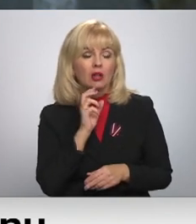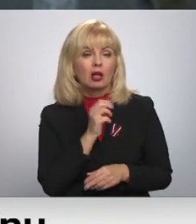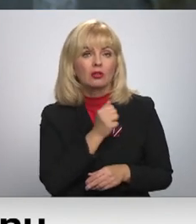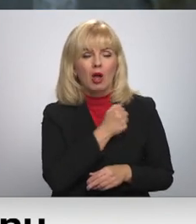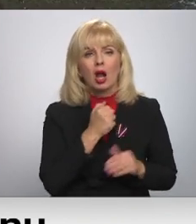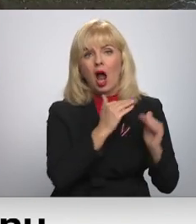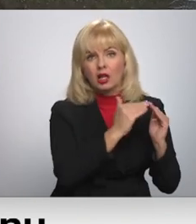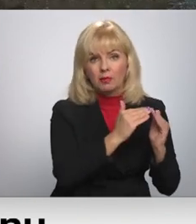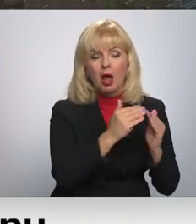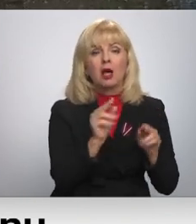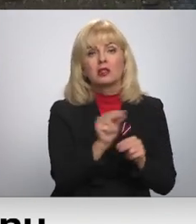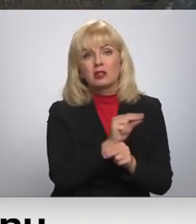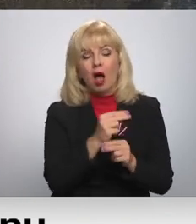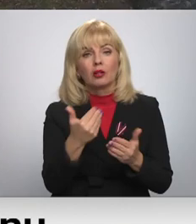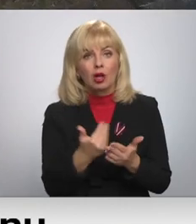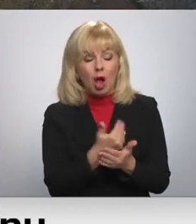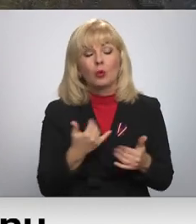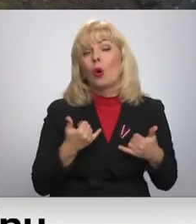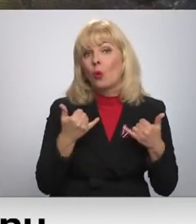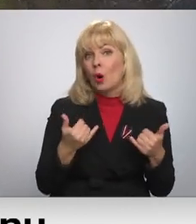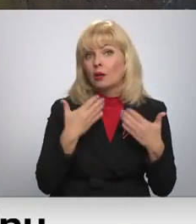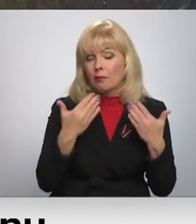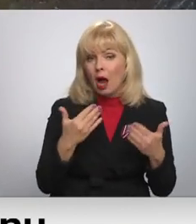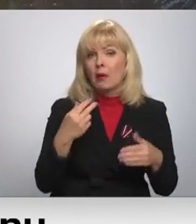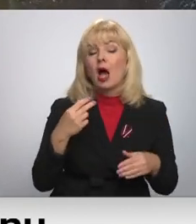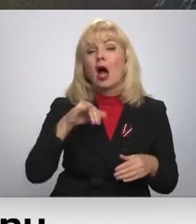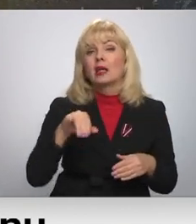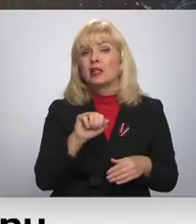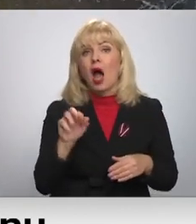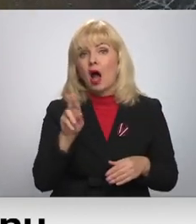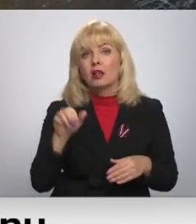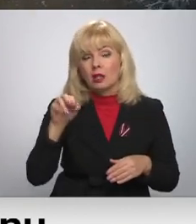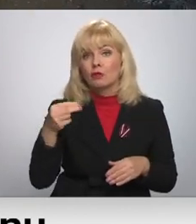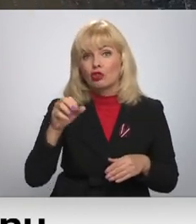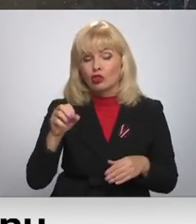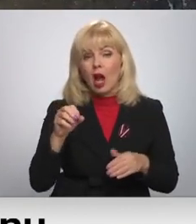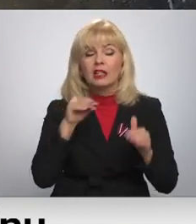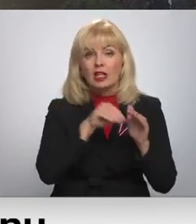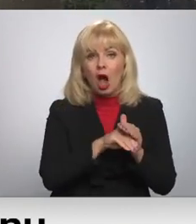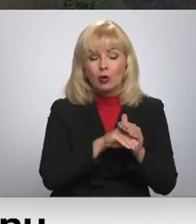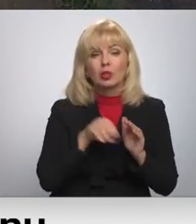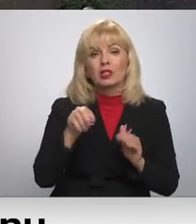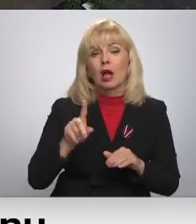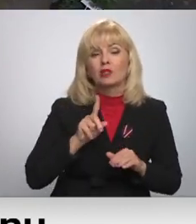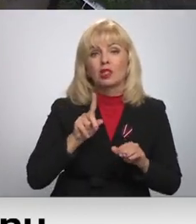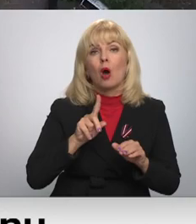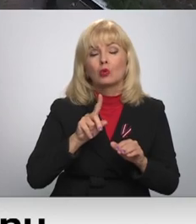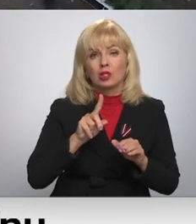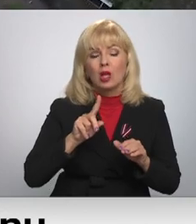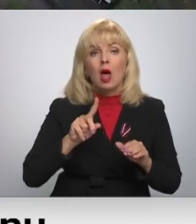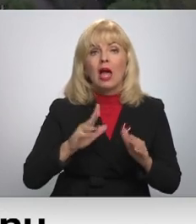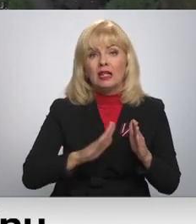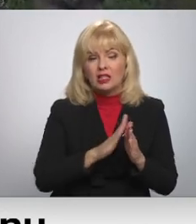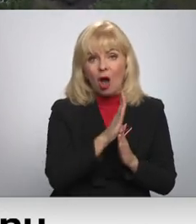sataisīji jaunu smuku. Godinot un pateicībā Jānim Žagatam par ieguldījumu zemesardzes izaugsmē, zemesardzes 3. Latgales